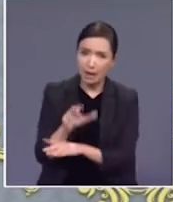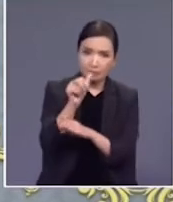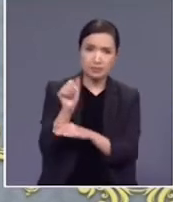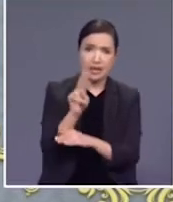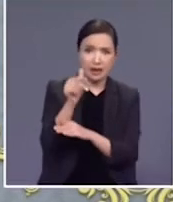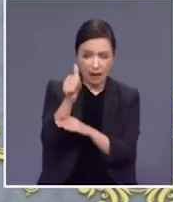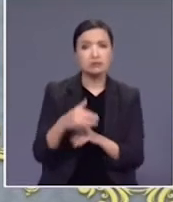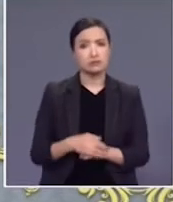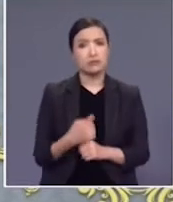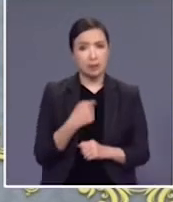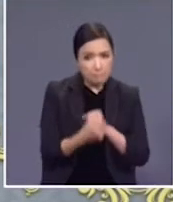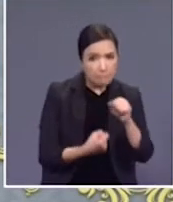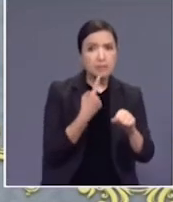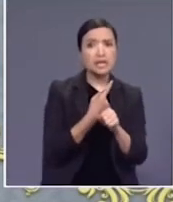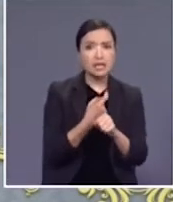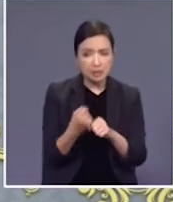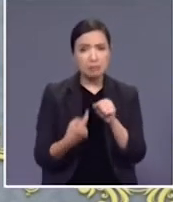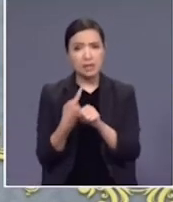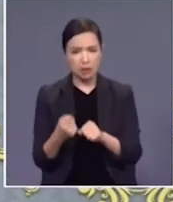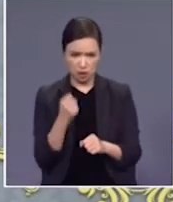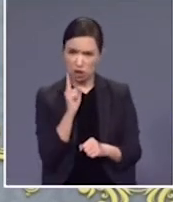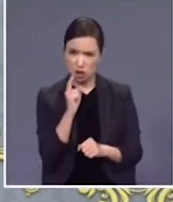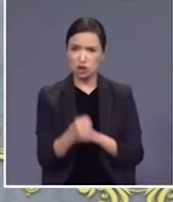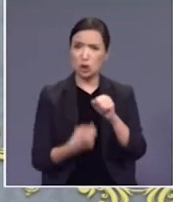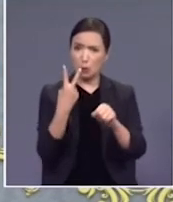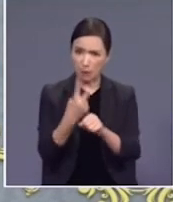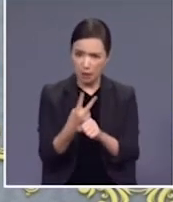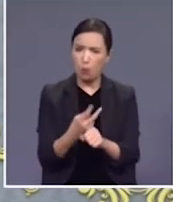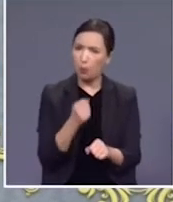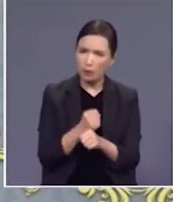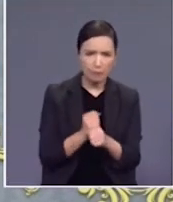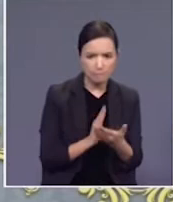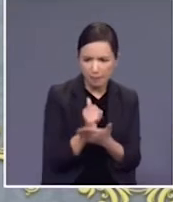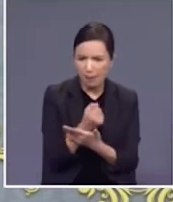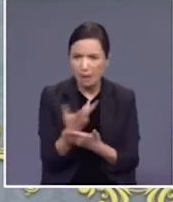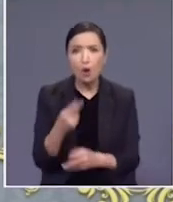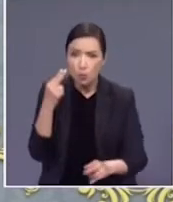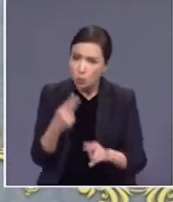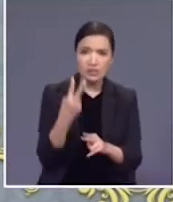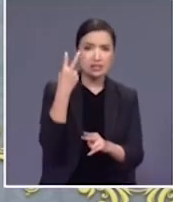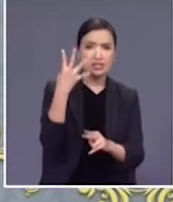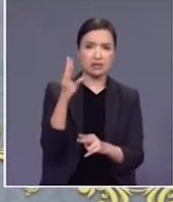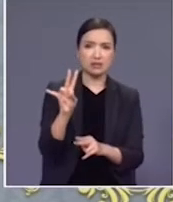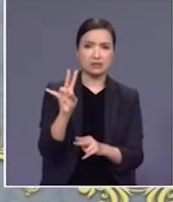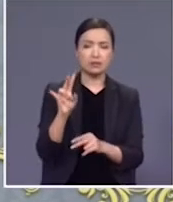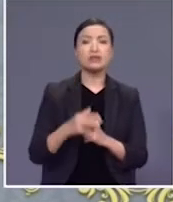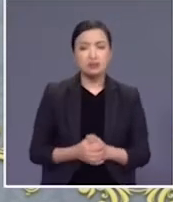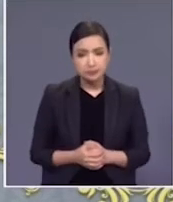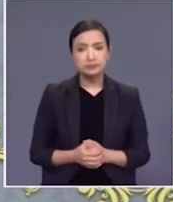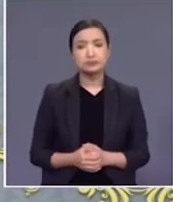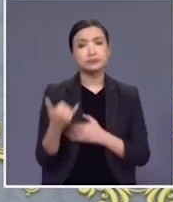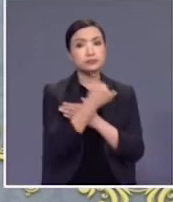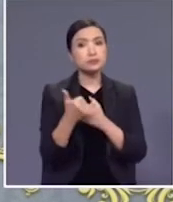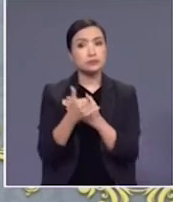เฉลี่ยแล้วเราทำต่อปีมากกว่าช่วง7ปีก่อนที่คสช.จะเข้ามาบริหารประเทศนะครับถึง7เท่าตัวสำหรับตัวอย่างของการปฏิรูปประเท